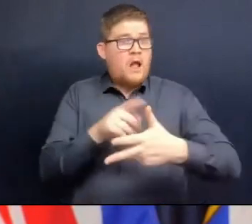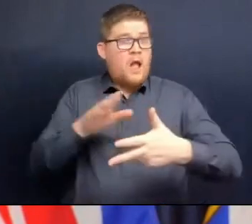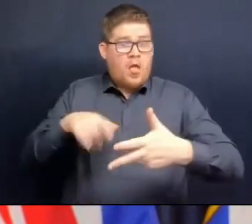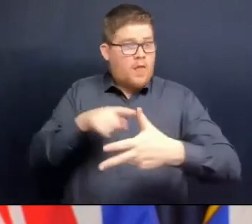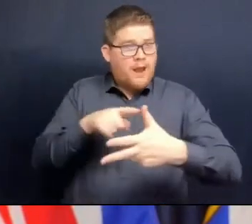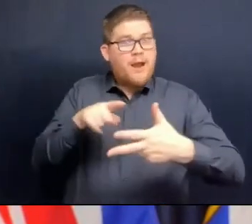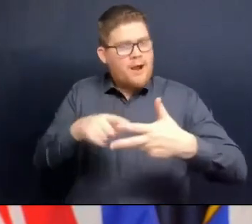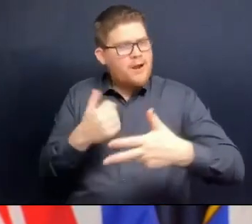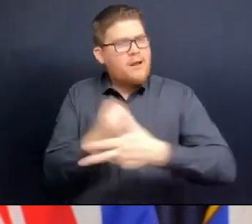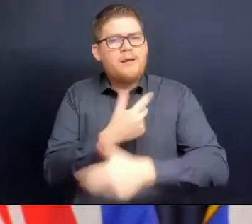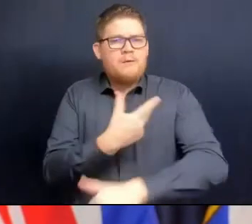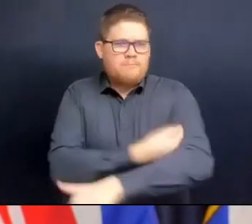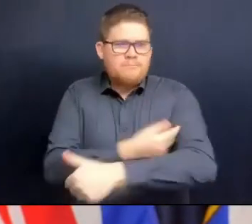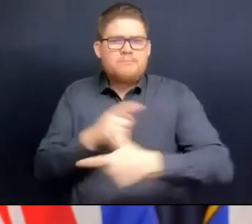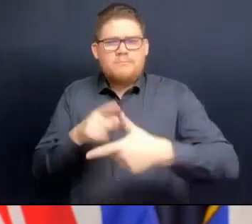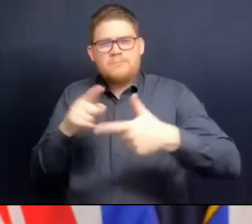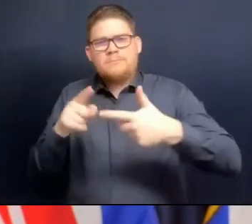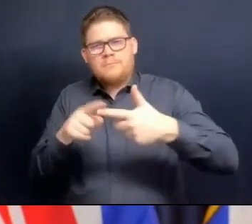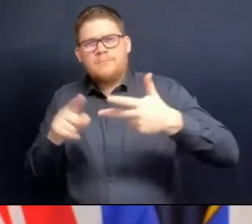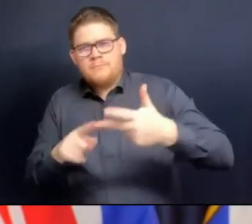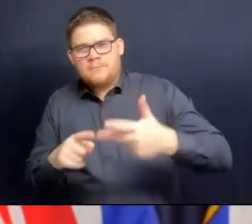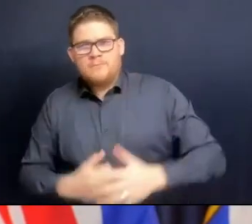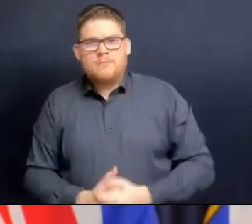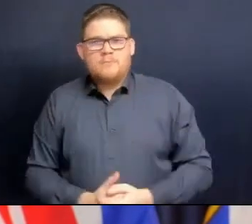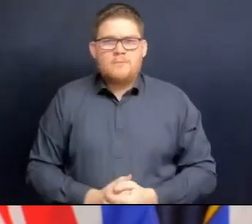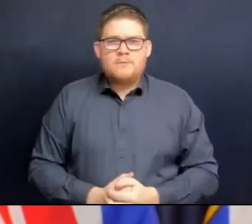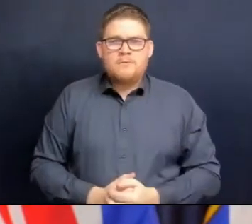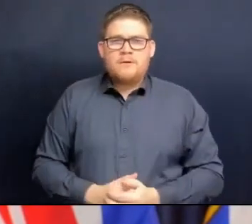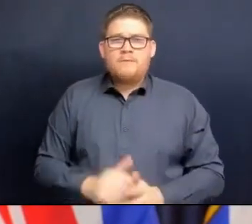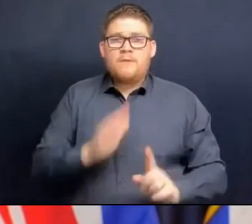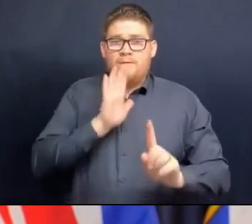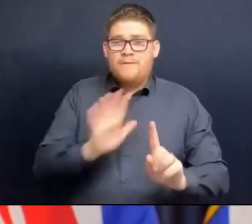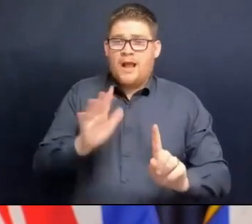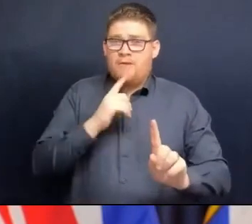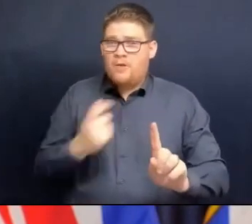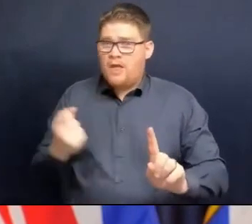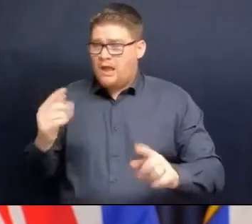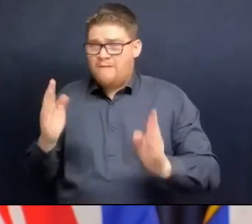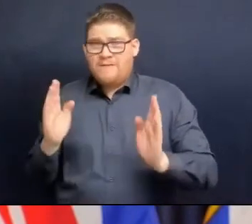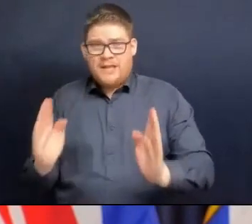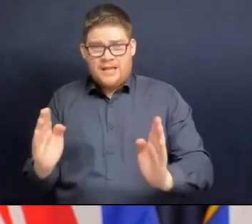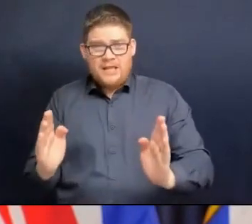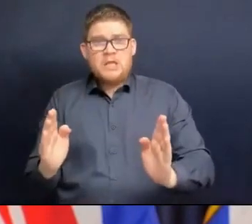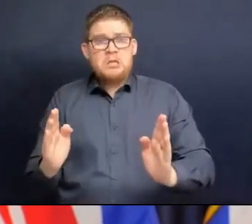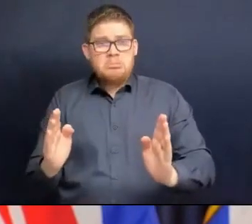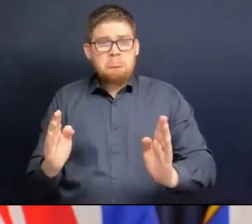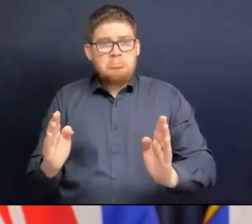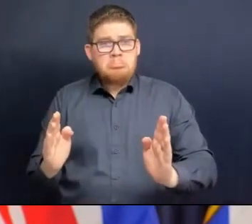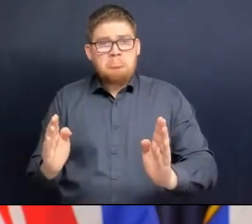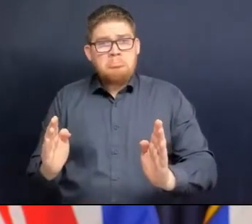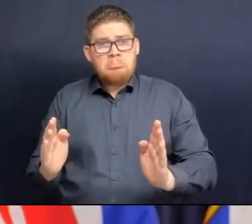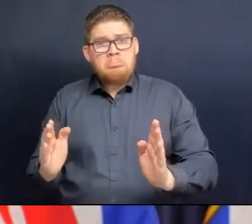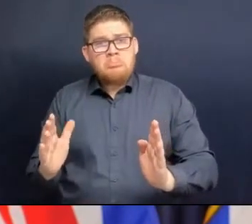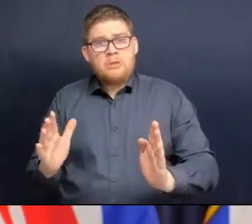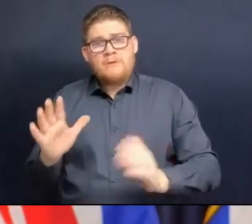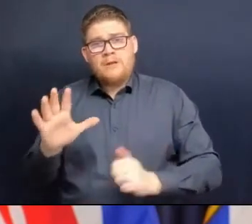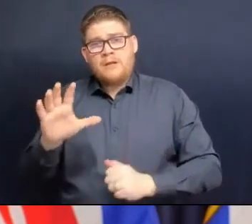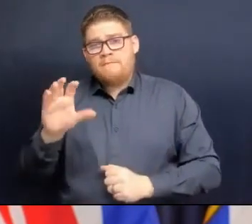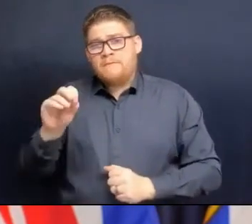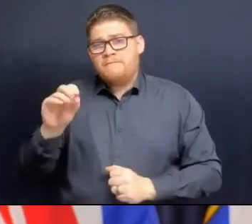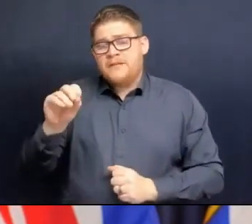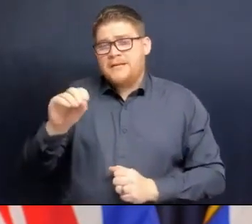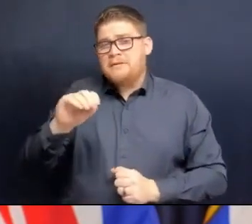now, for those 5 to 11, for children 5 to 11, right now we're at roughly 54% of that group who received their first